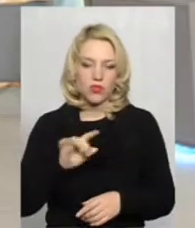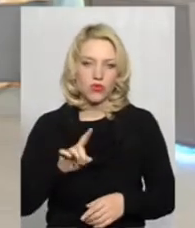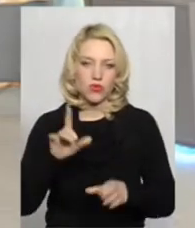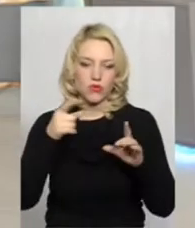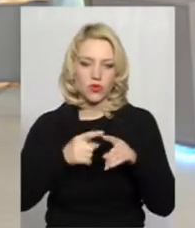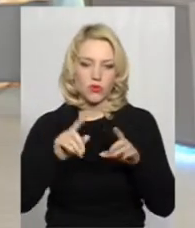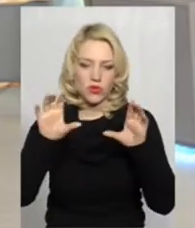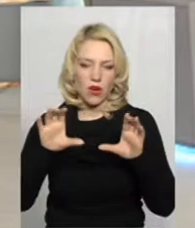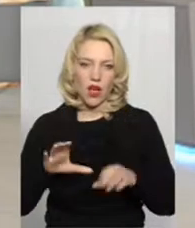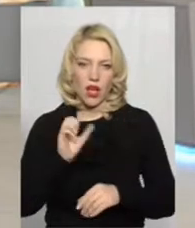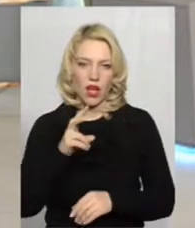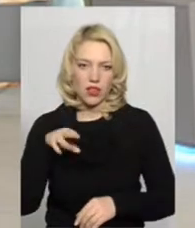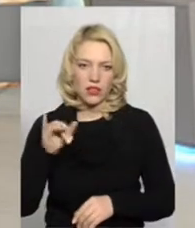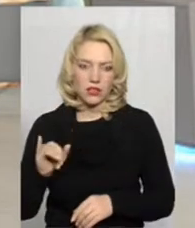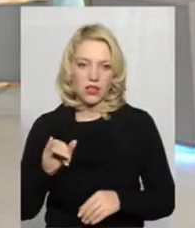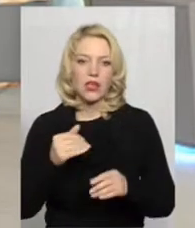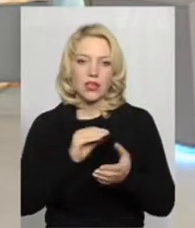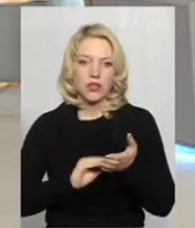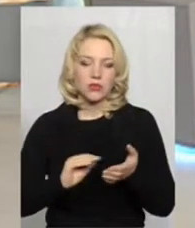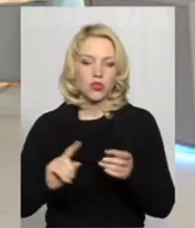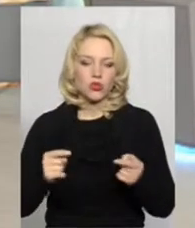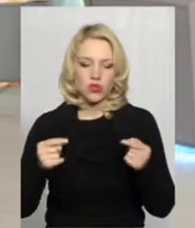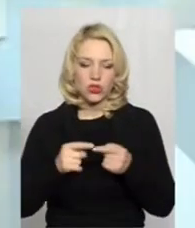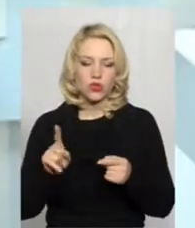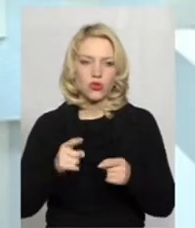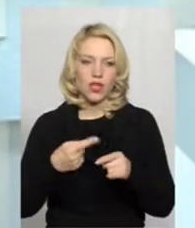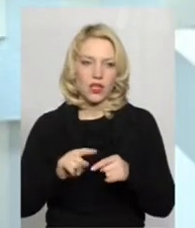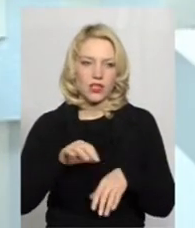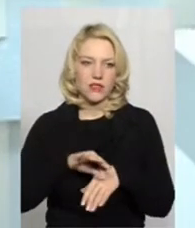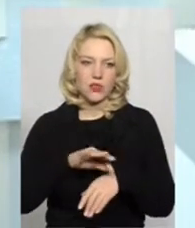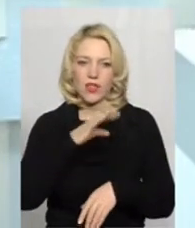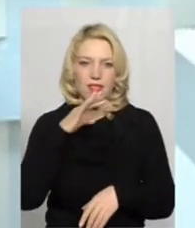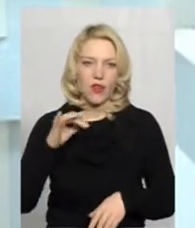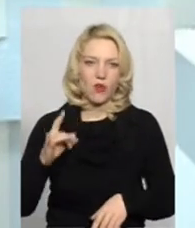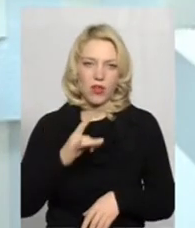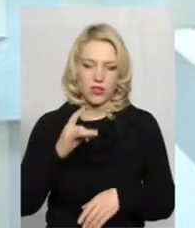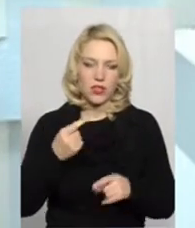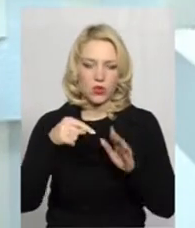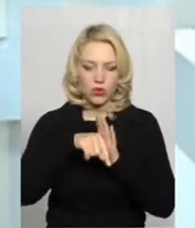законодавчому акті чітко зазначено, що таке цькування, що це неодноразово, тобто